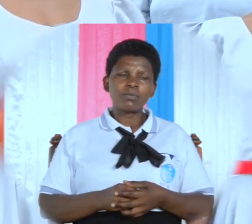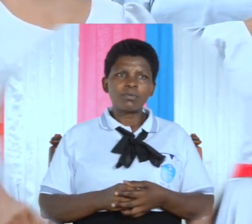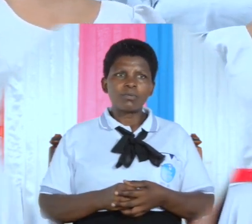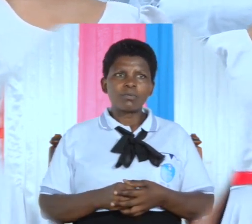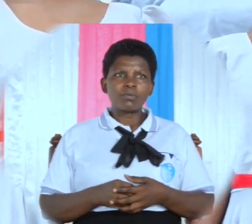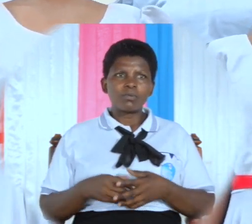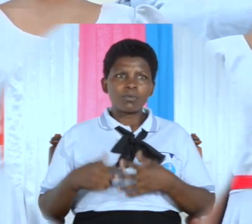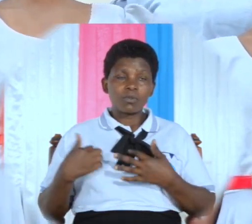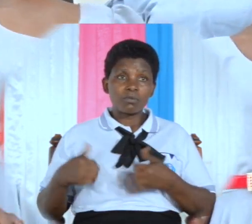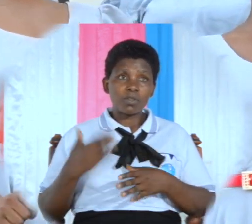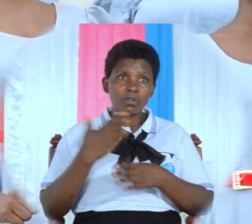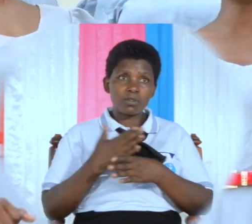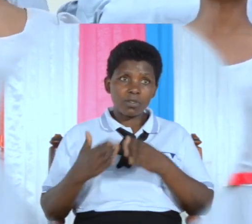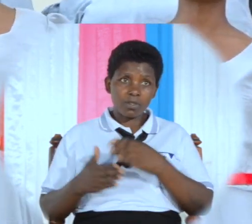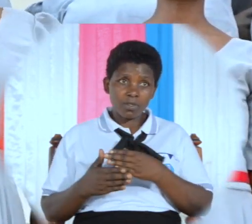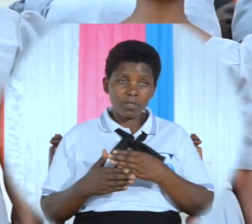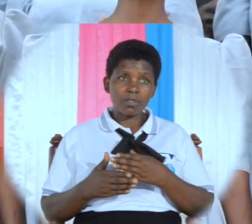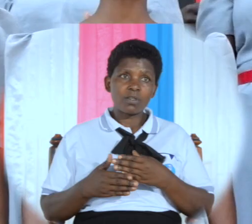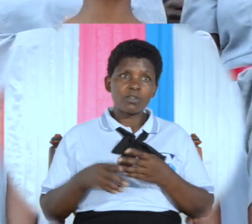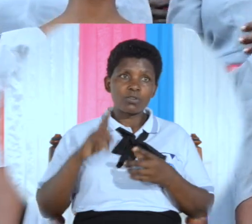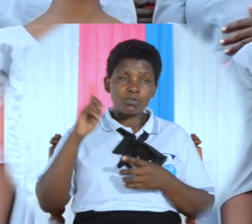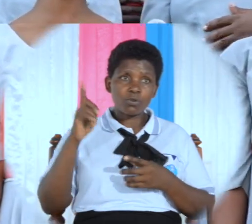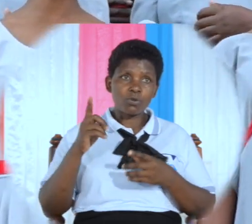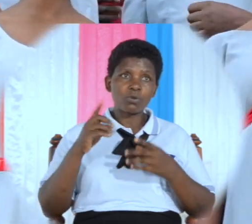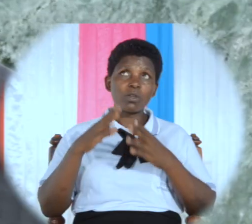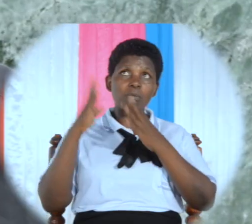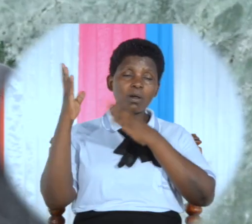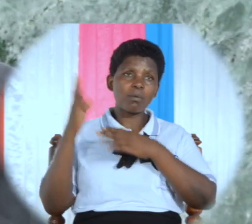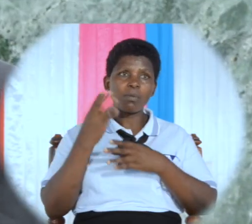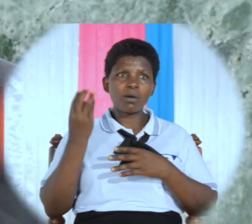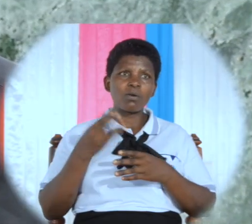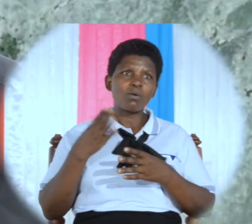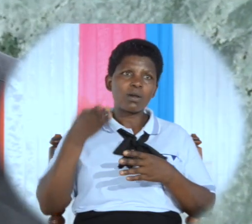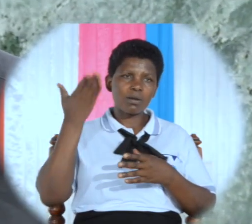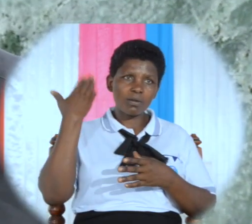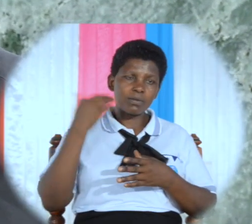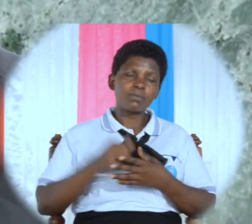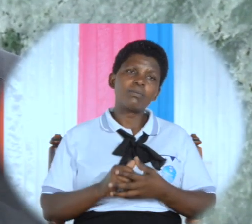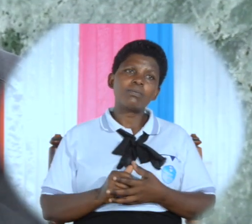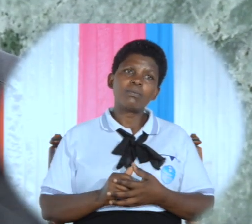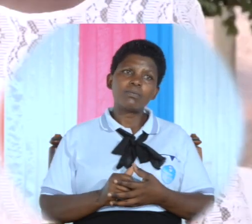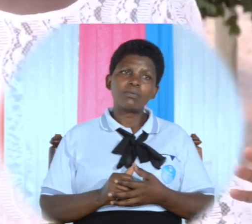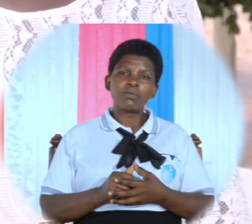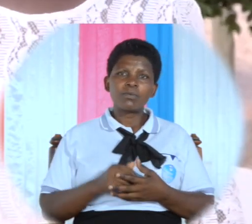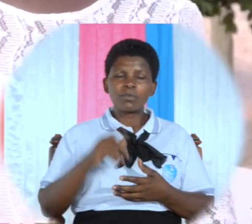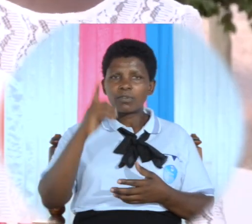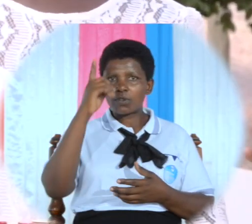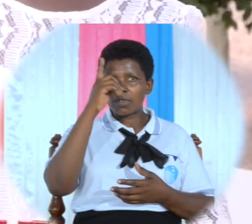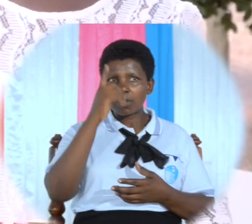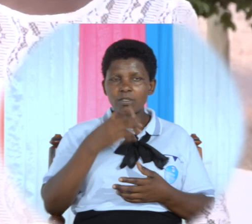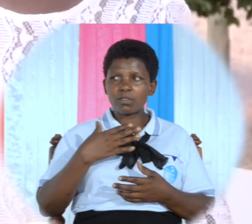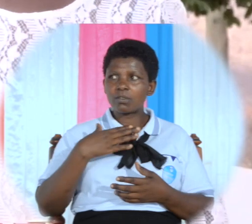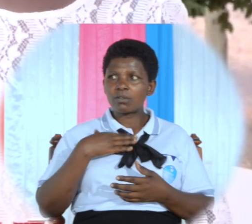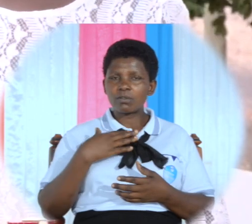Na imani yangu nimeijenga juu ya mwamba, mwamba ule wakale. Shetani